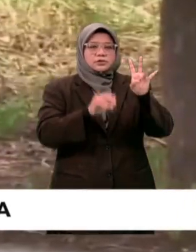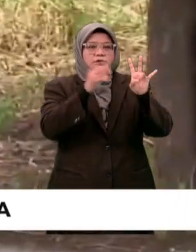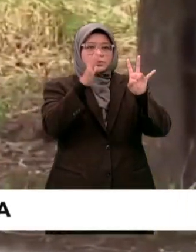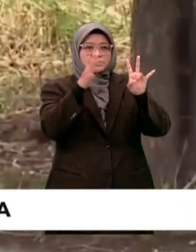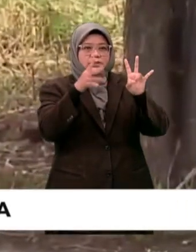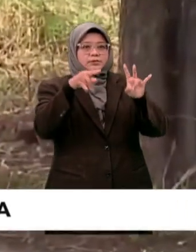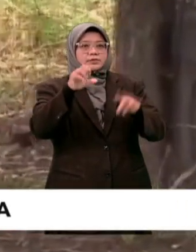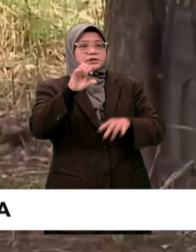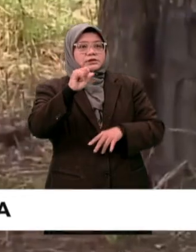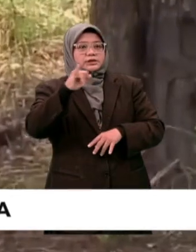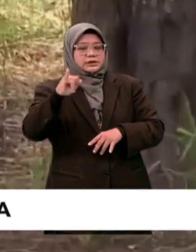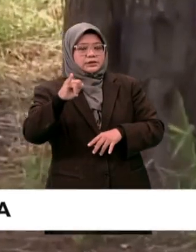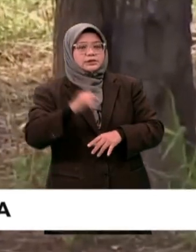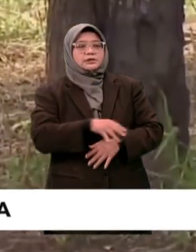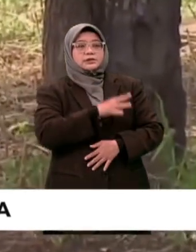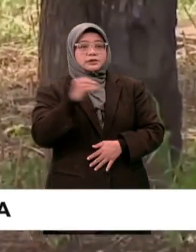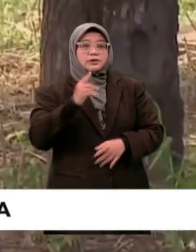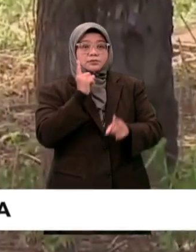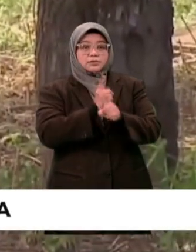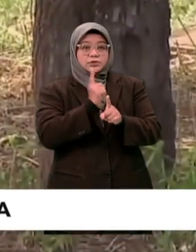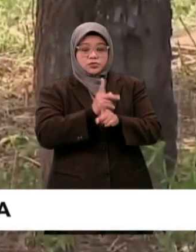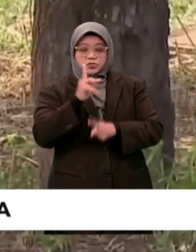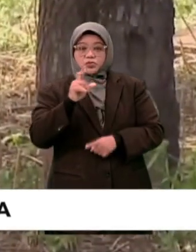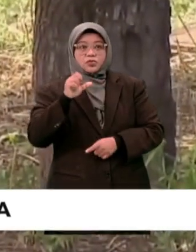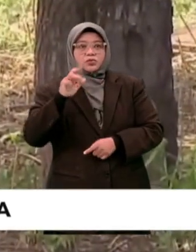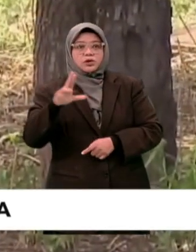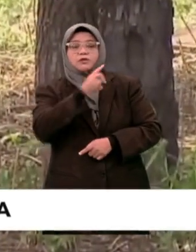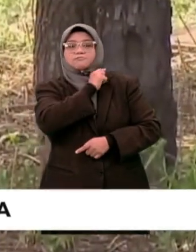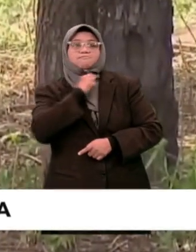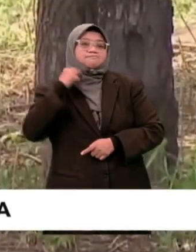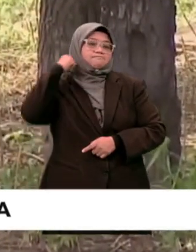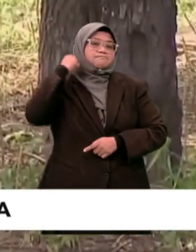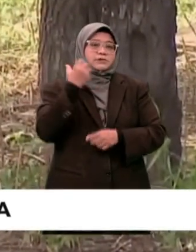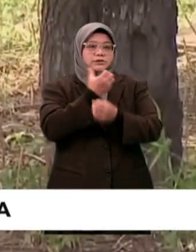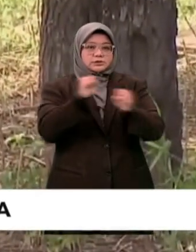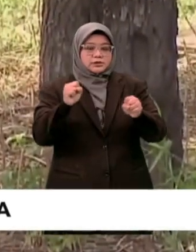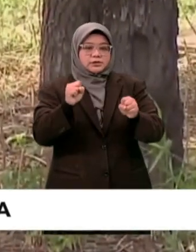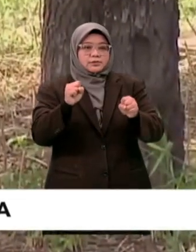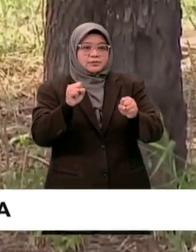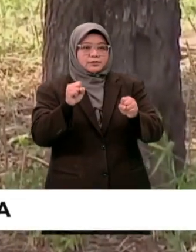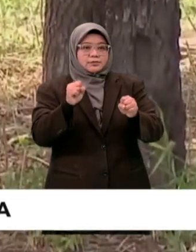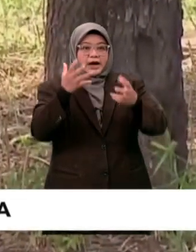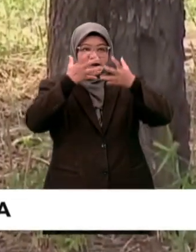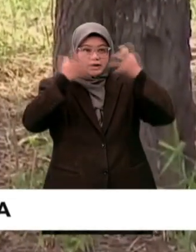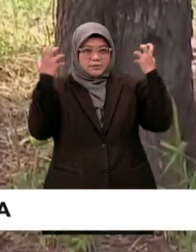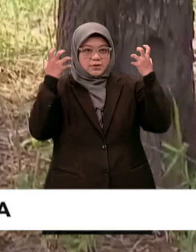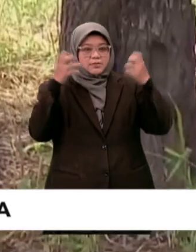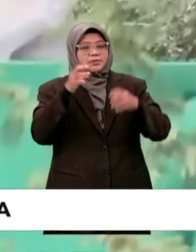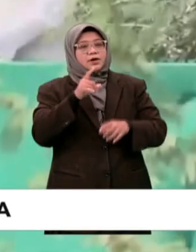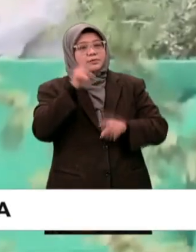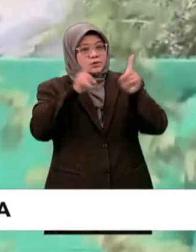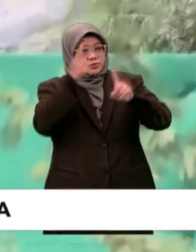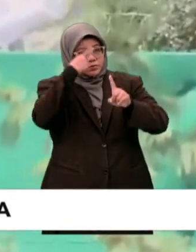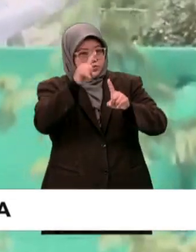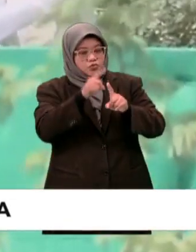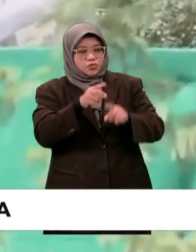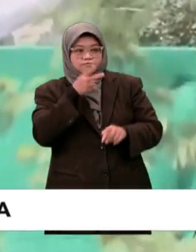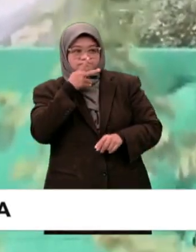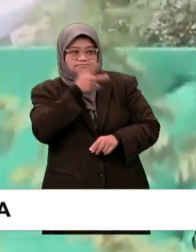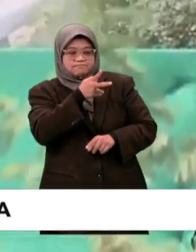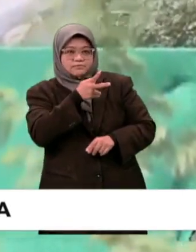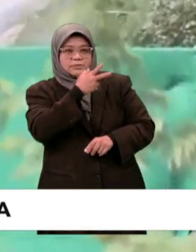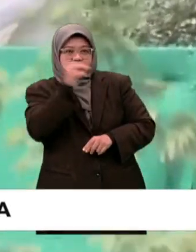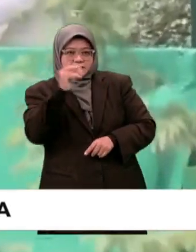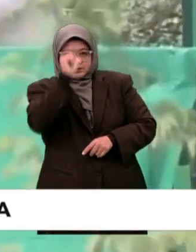di matcha pradas radio akan dipasangkan pada setiap cita untuk memantau pergerakannya India